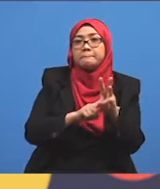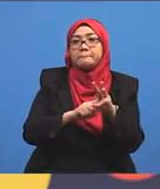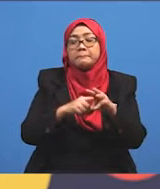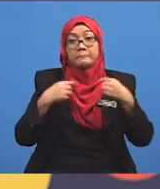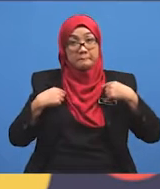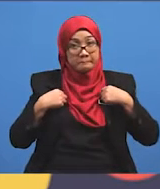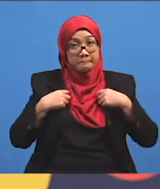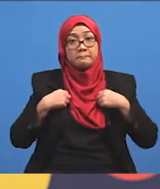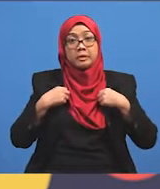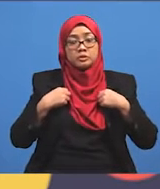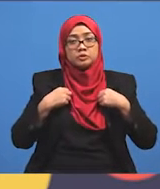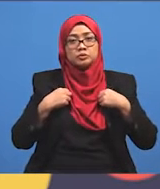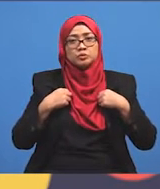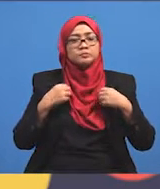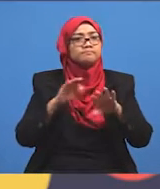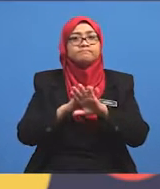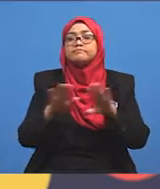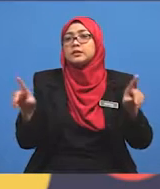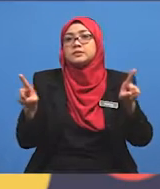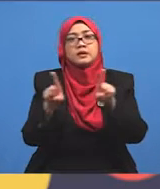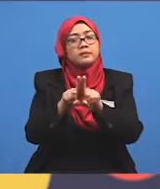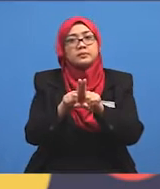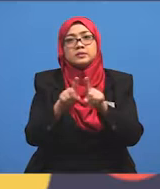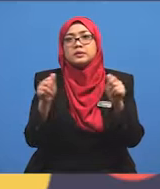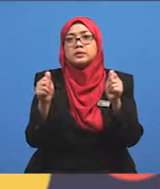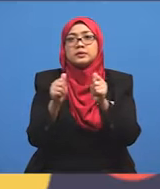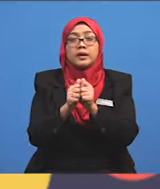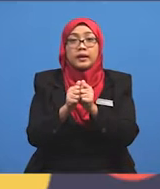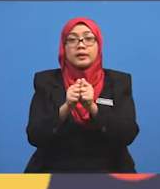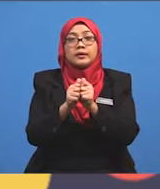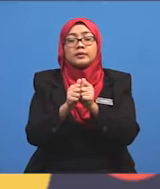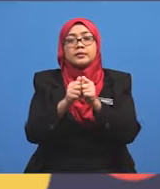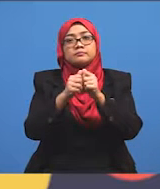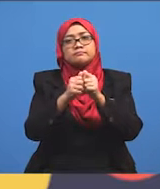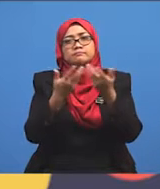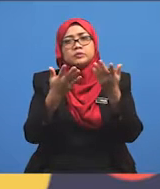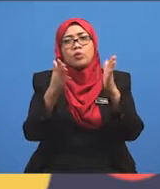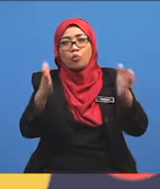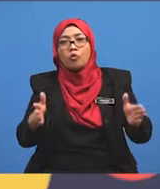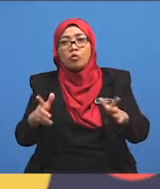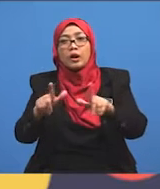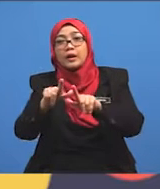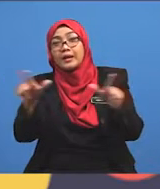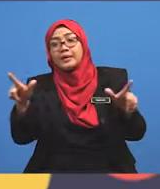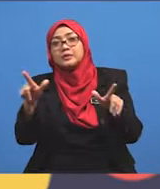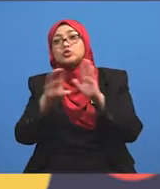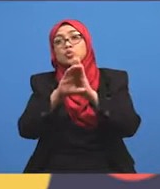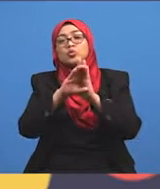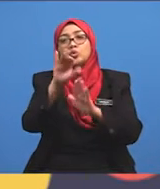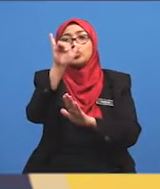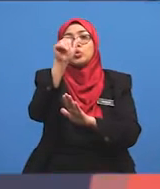tidak menyerupai pakaian kaum lain, contohnya kaum Yahudi.